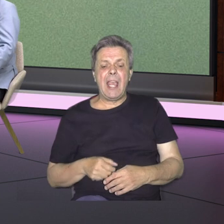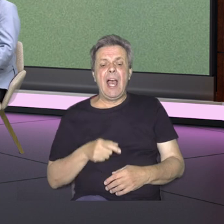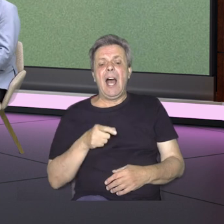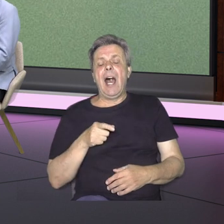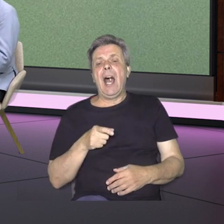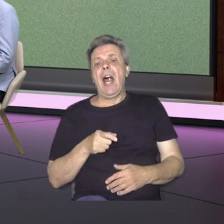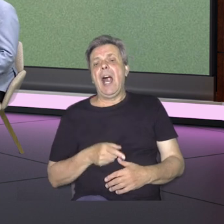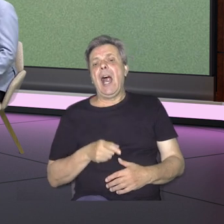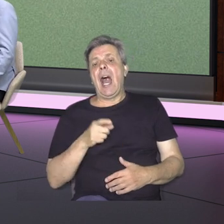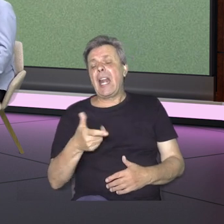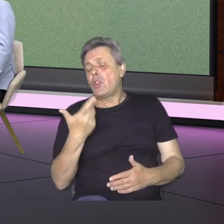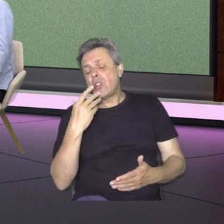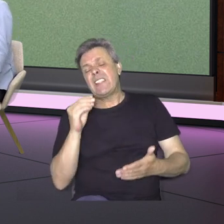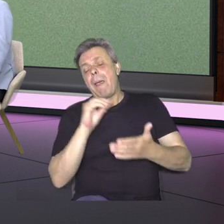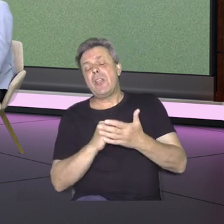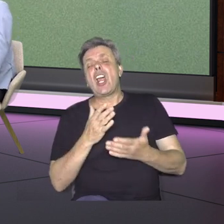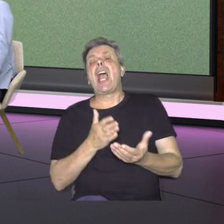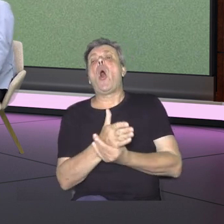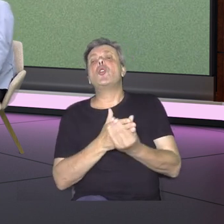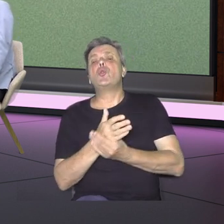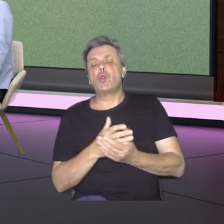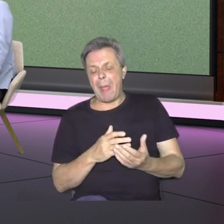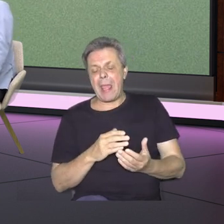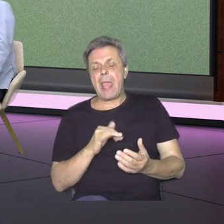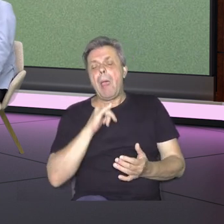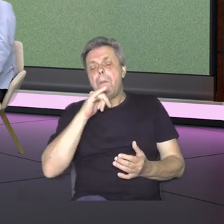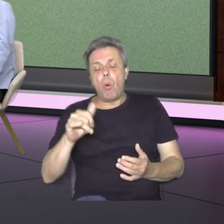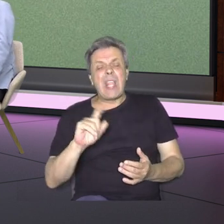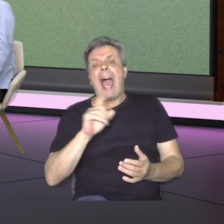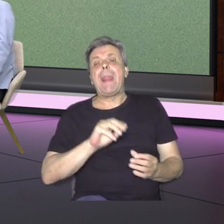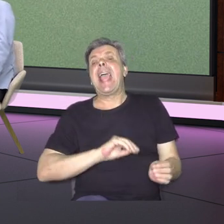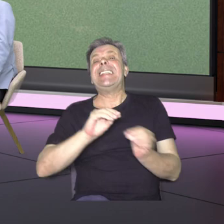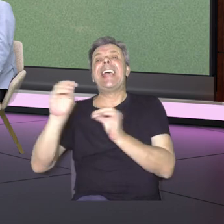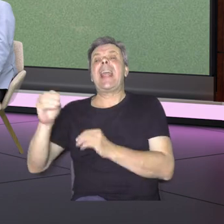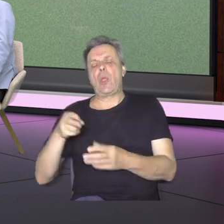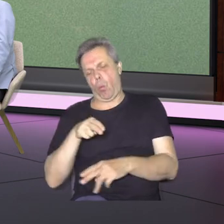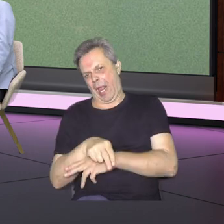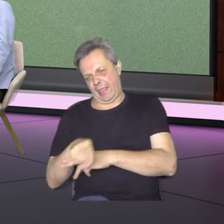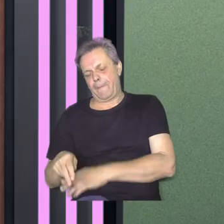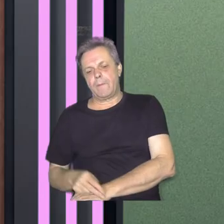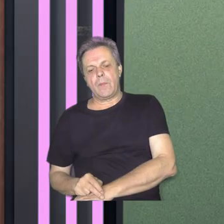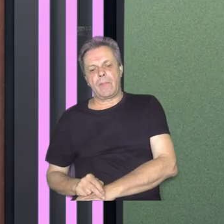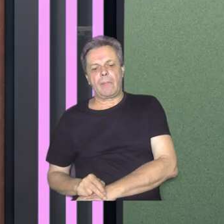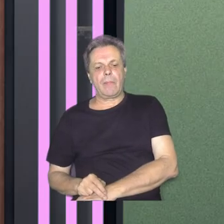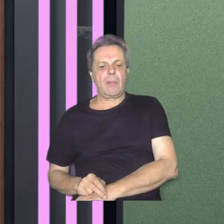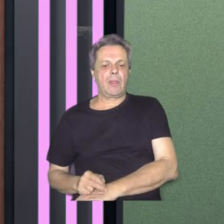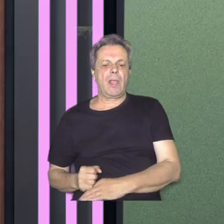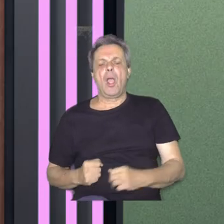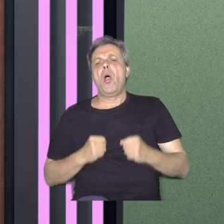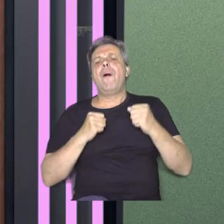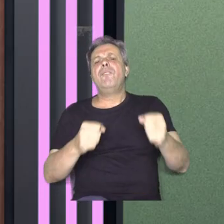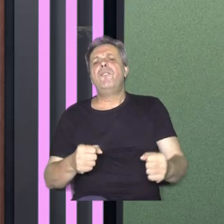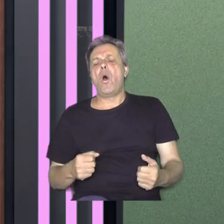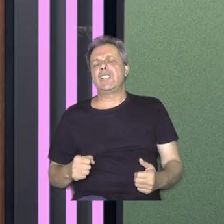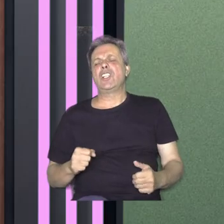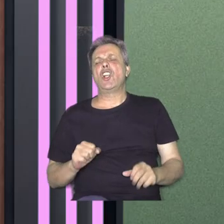to se sve može otići na službeni put. Da, ali da, ne da. Ured preseljavati. Da, da, da. Dakle, i onda voziš